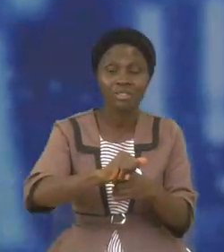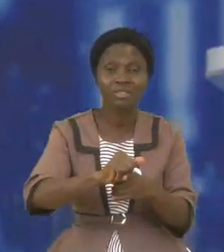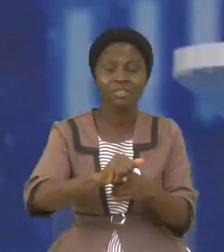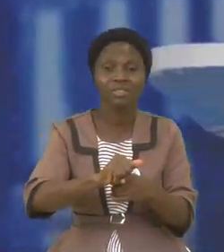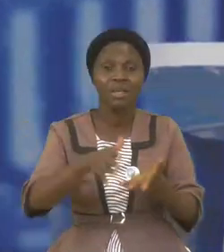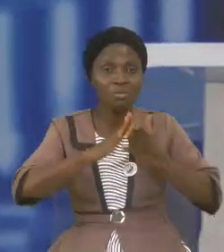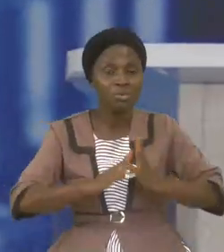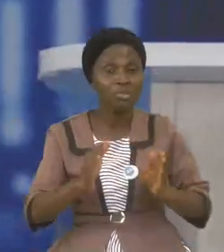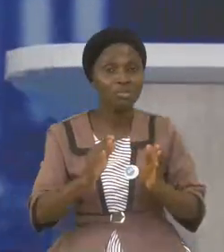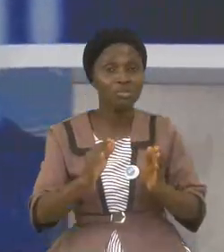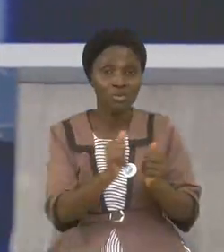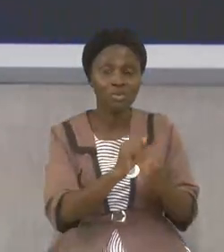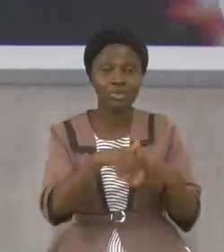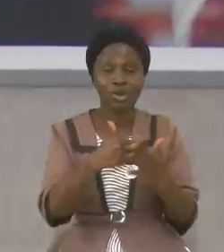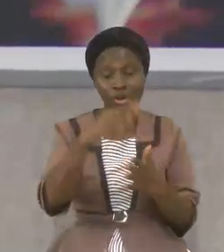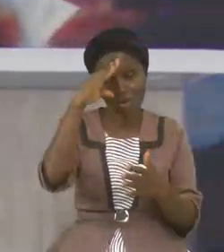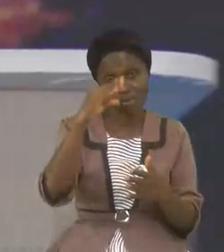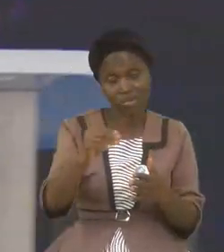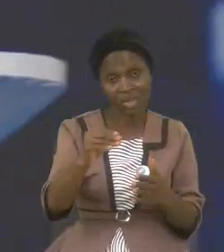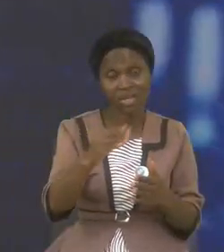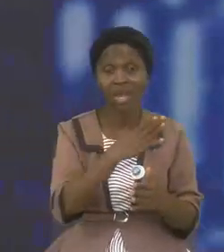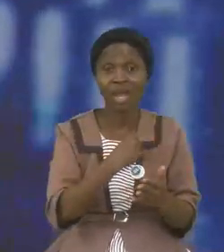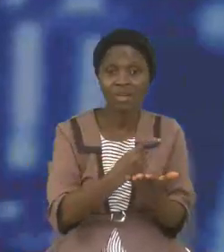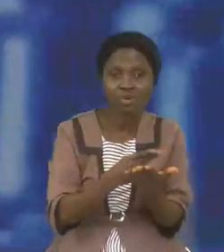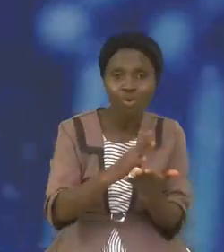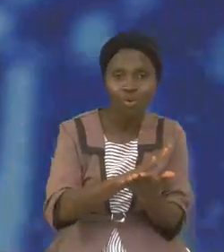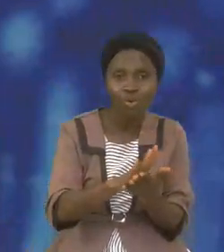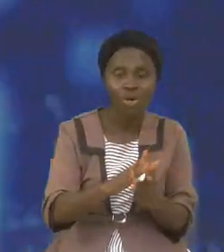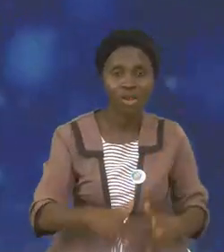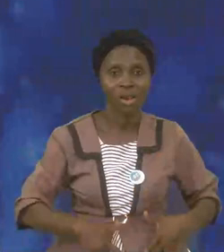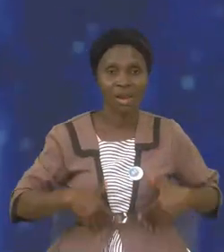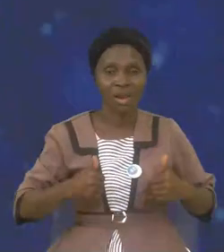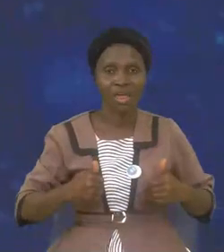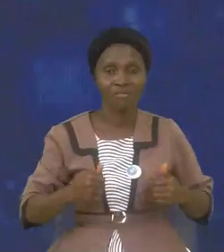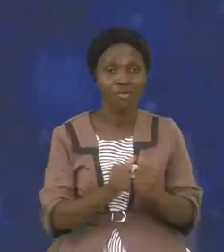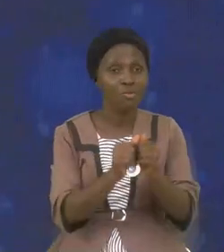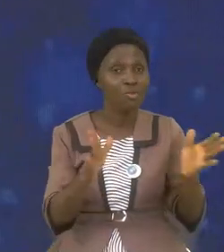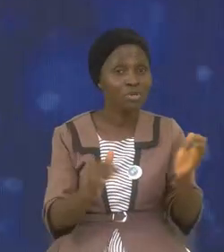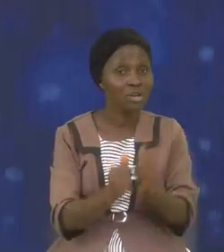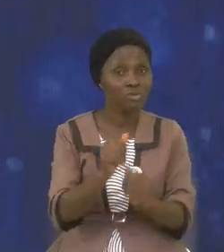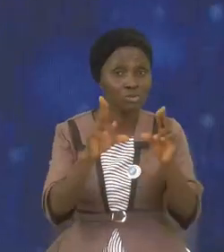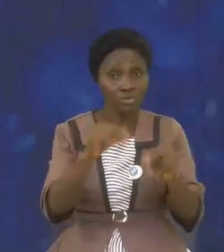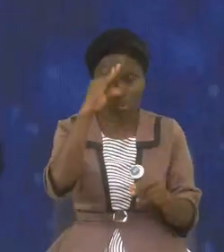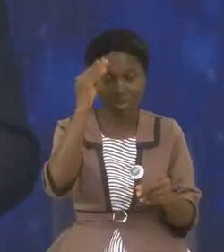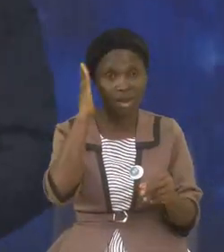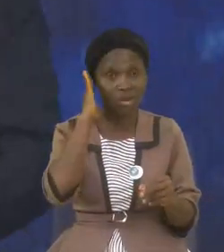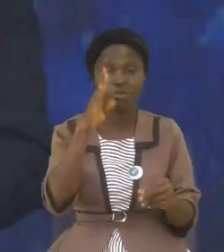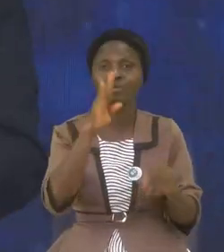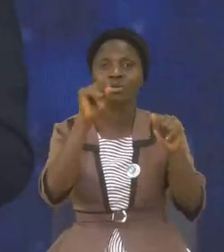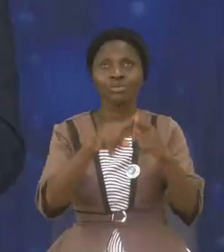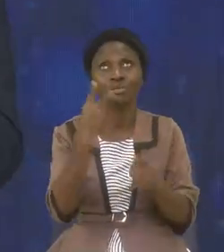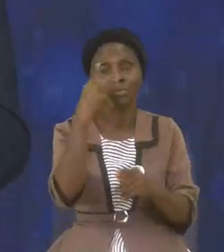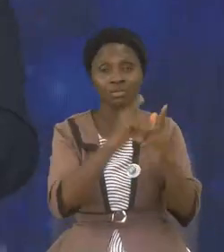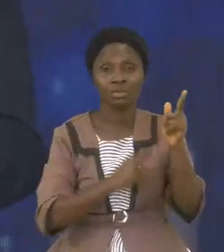ta famille, et que tu sois en mesure de rechercher la paix avec tous les hommes et la sanctification